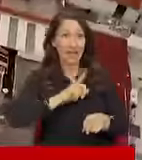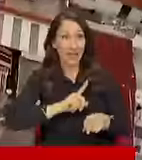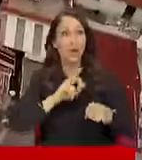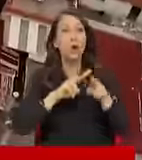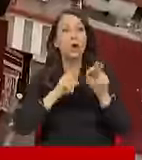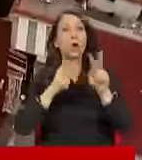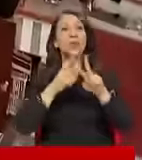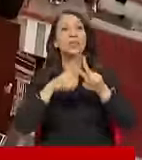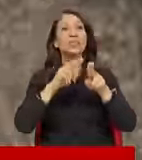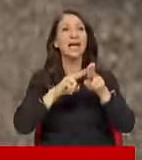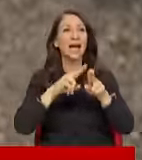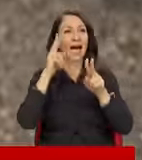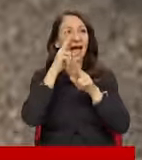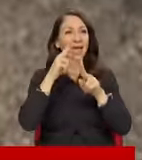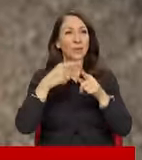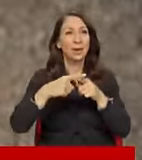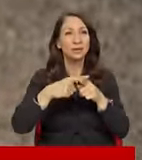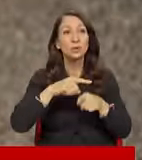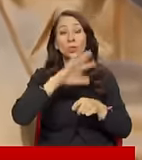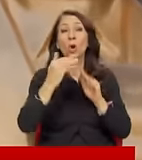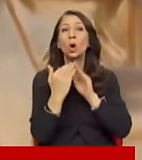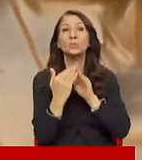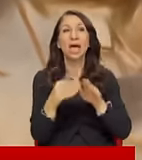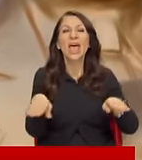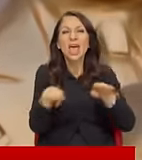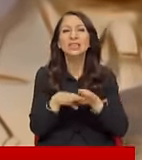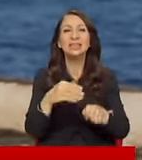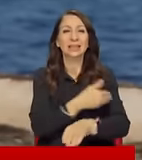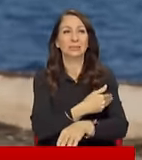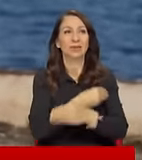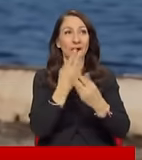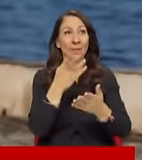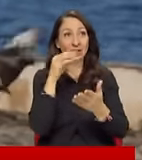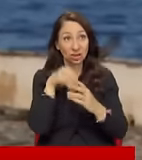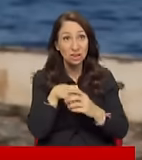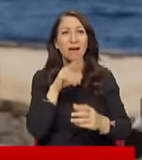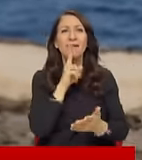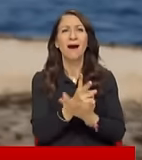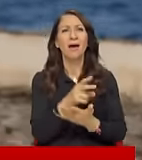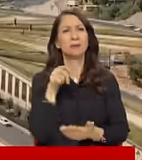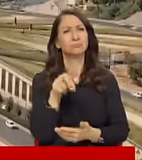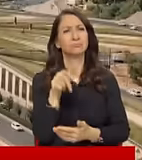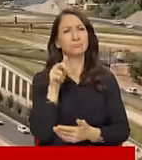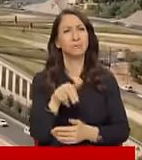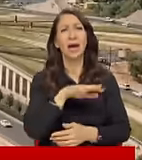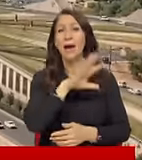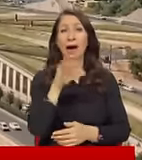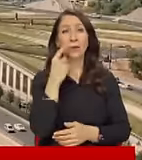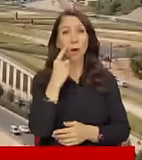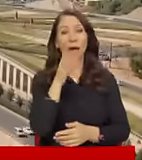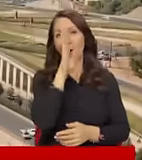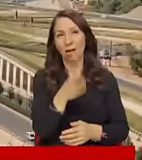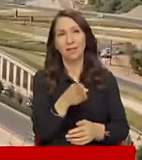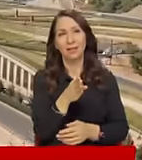konak hayalini paylaştı. Tüm komşularımıza eşit hizmet sunmak için kararlı adımlarla yürüyoruz. Her bakımdan